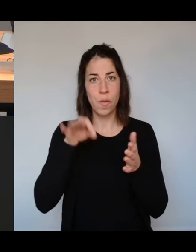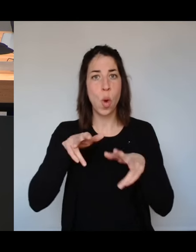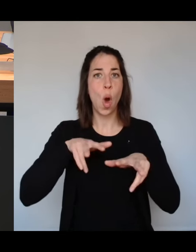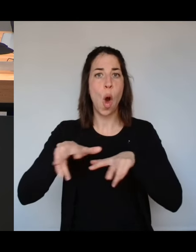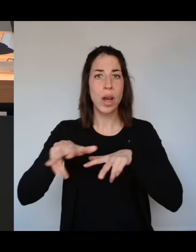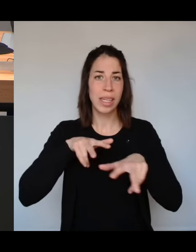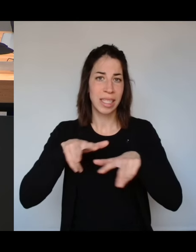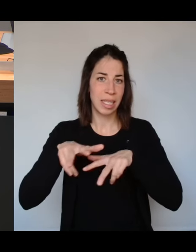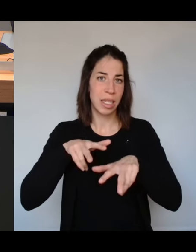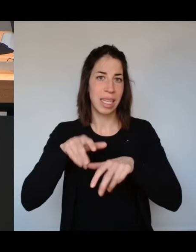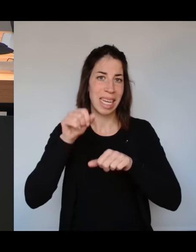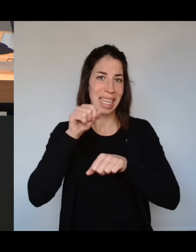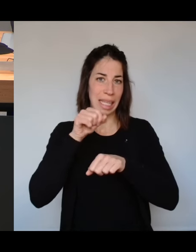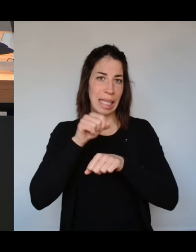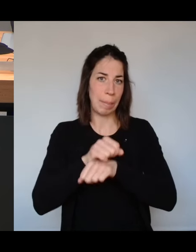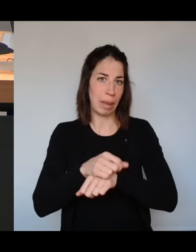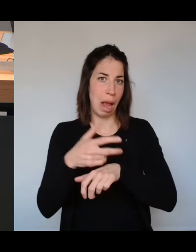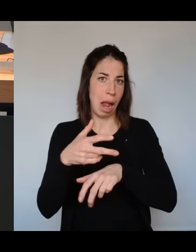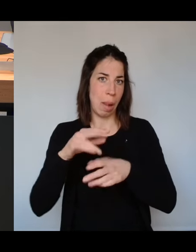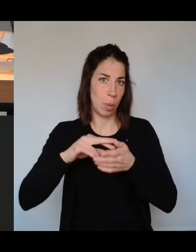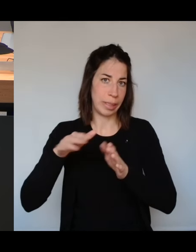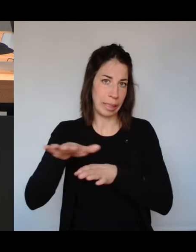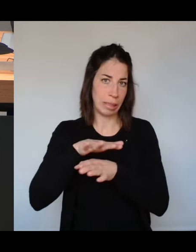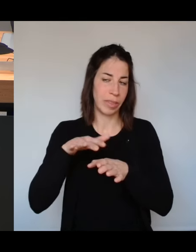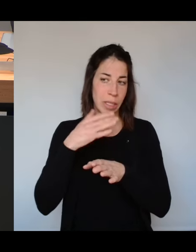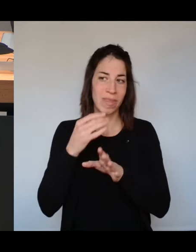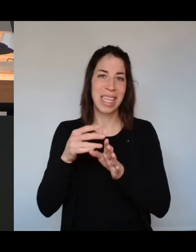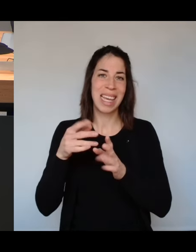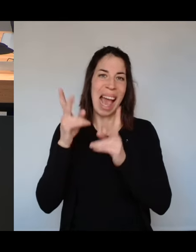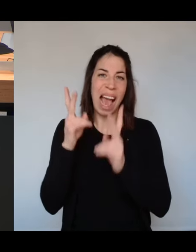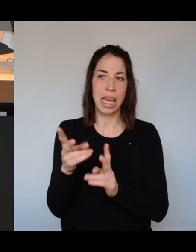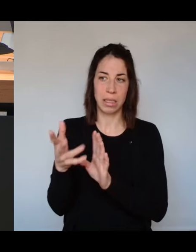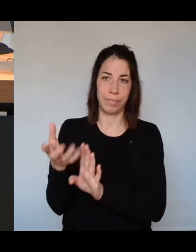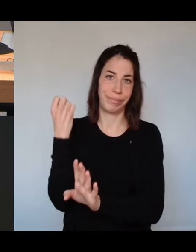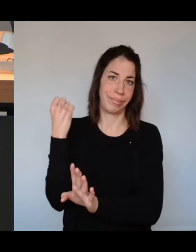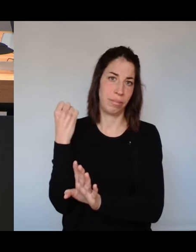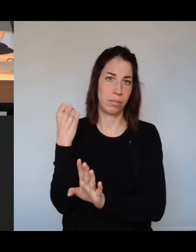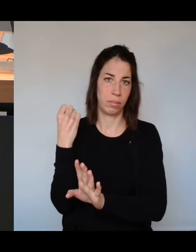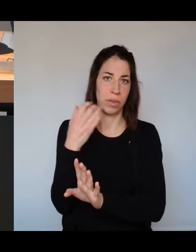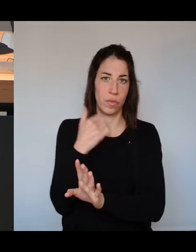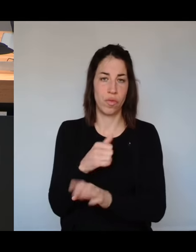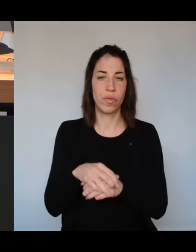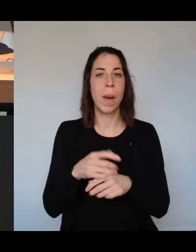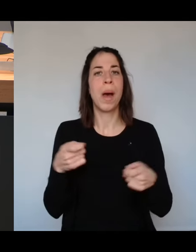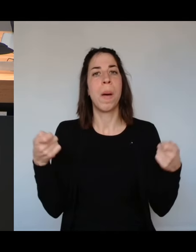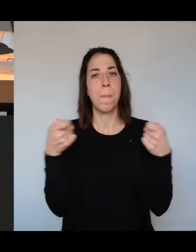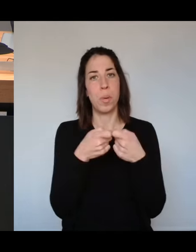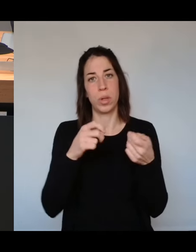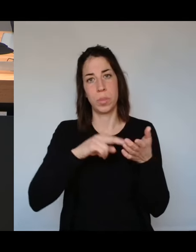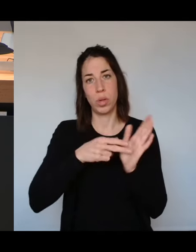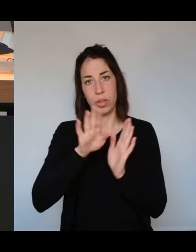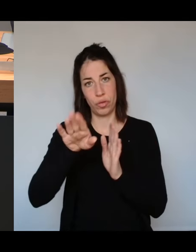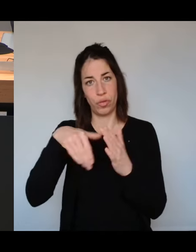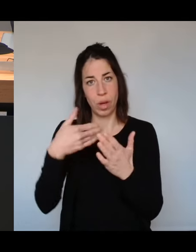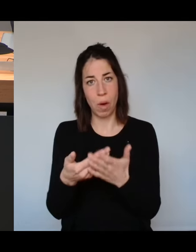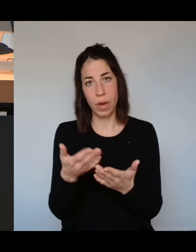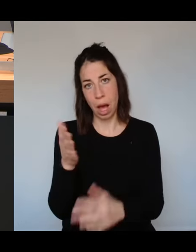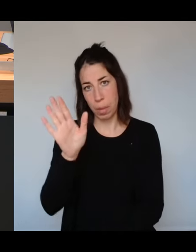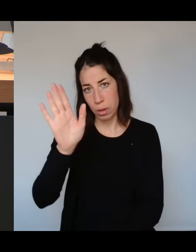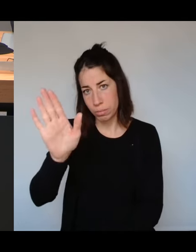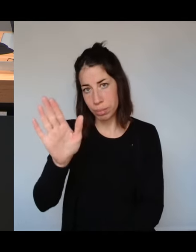Das ist natürlich eine bundespolitische Aufgabe. Und ja, dazu gehört, dass man Drogenkonsum teilweise